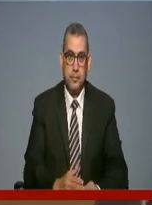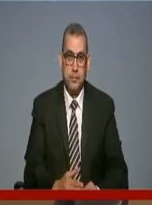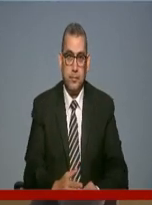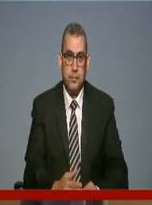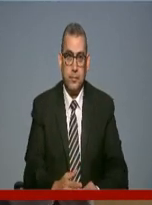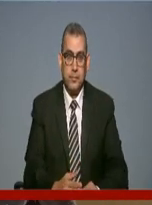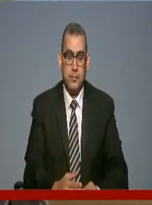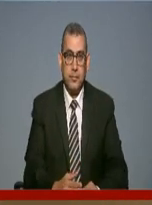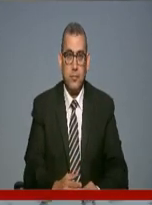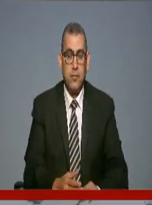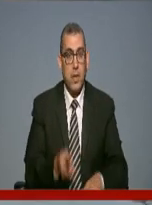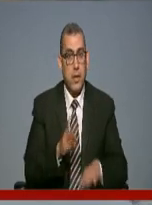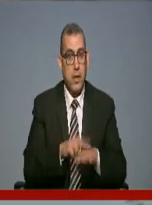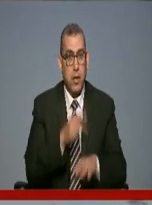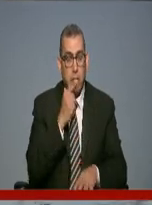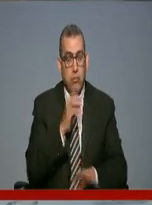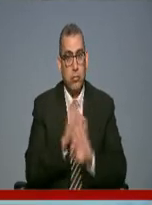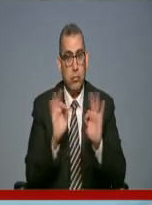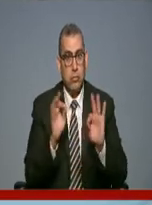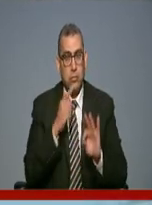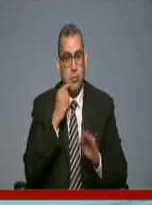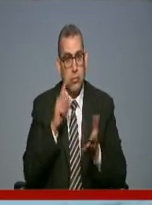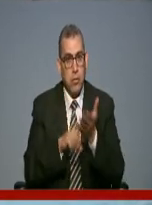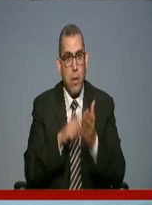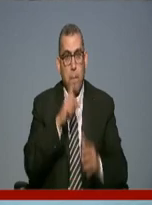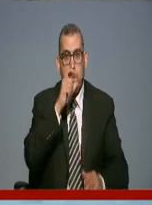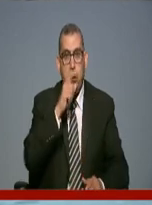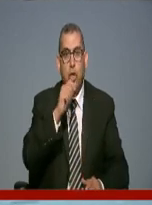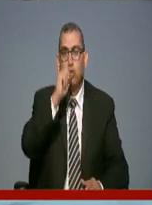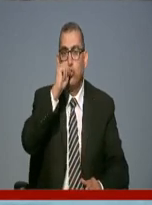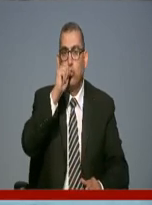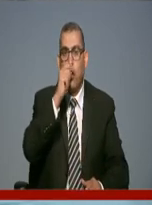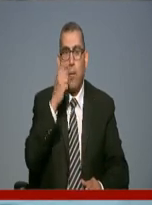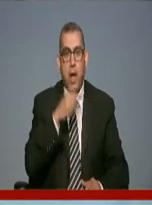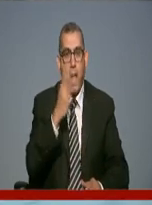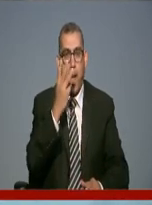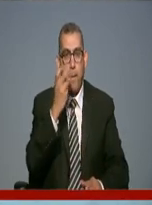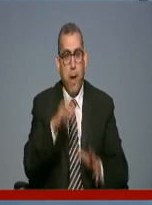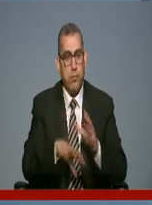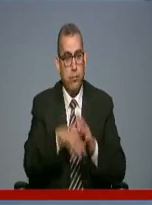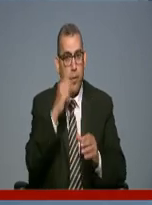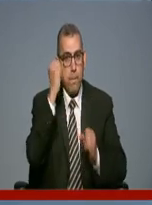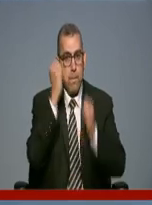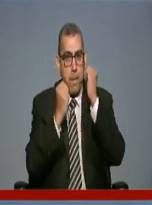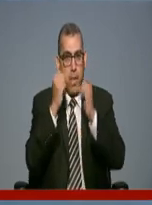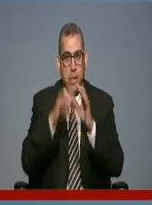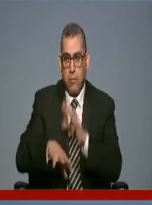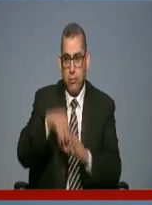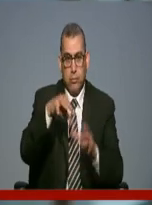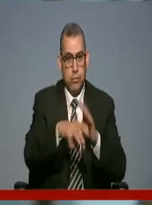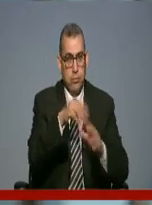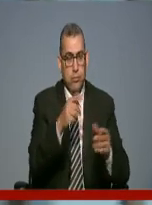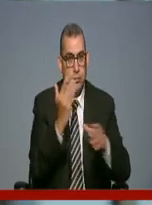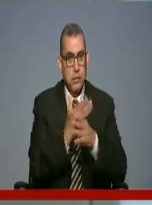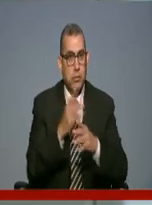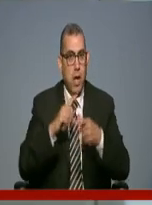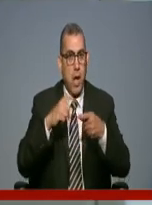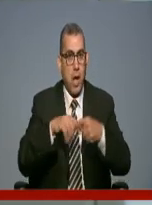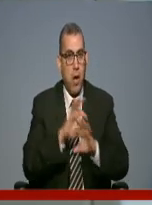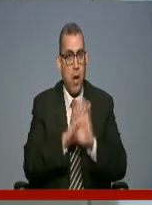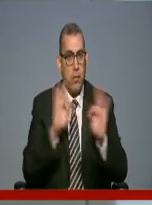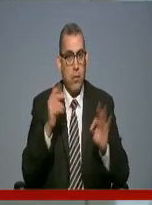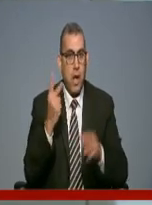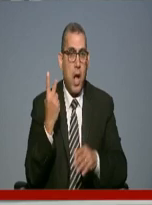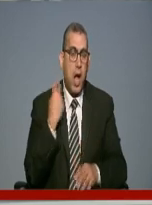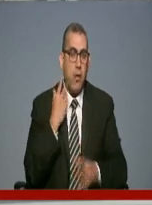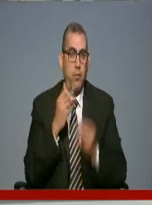ده غير إن كان فيه اهتمام بمحطات مياه الشرب والصرف الصحي علشان نعوض إهمال سنين عانت فيهم بني